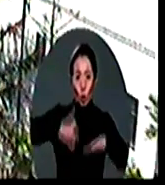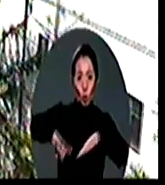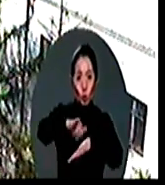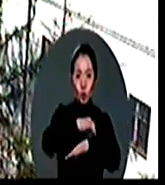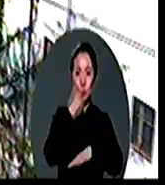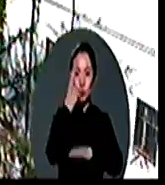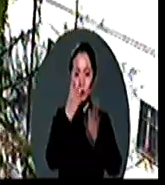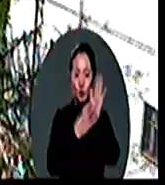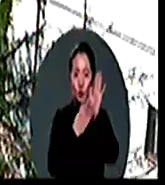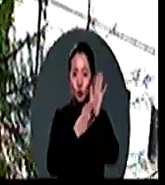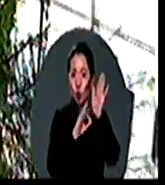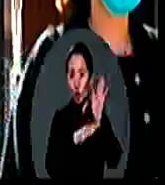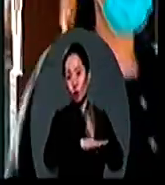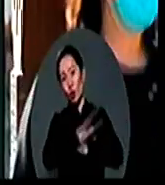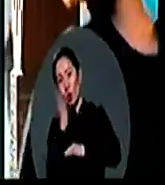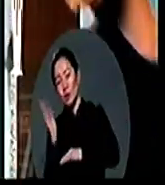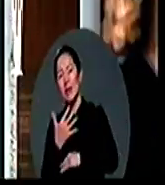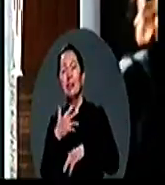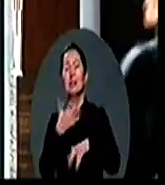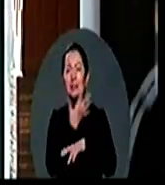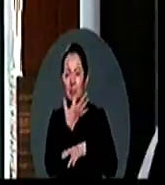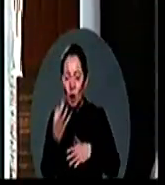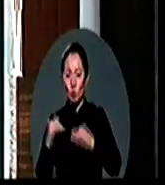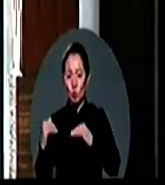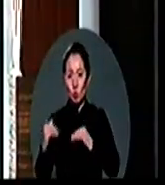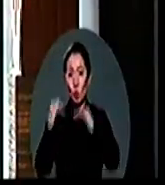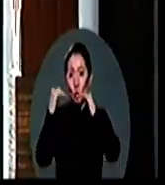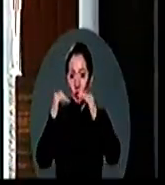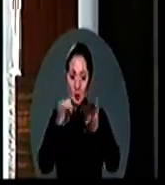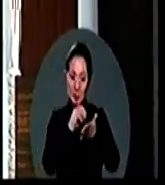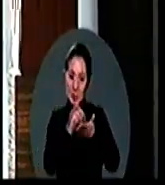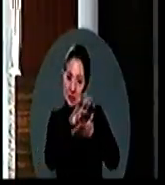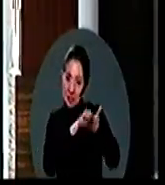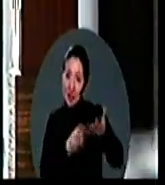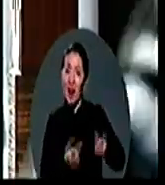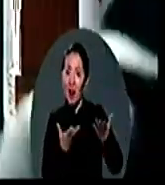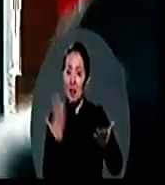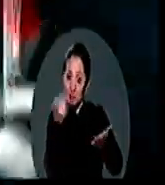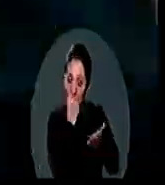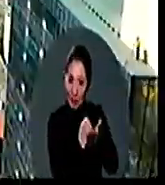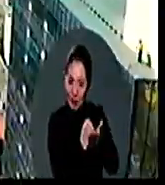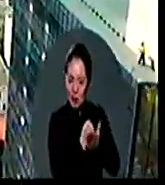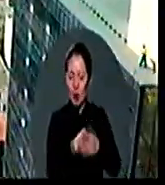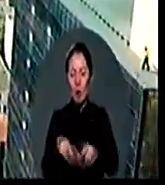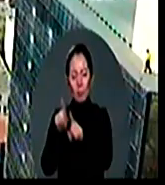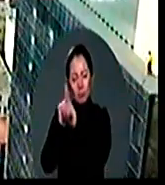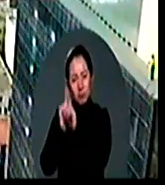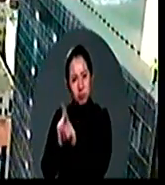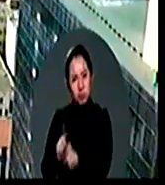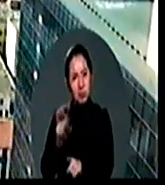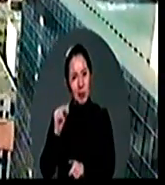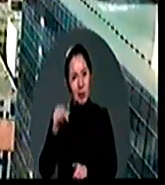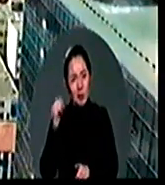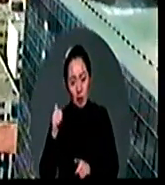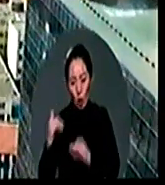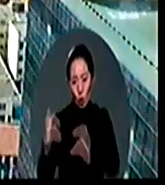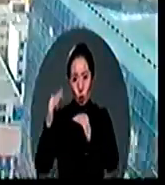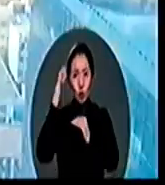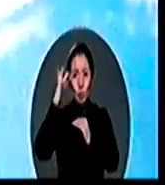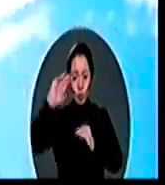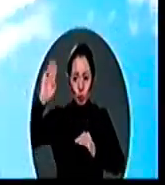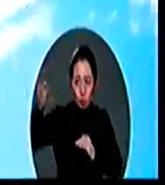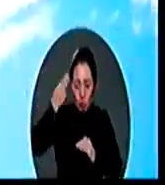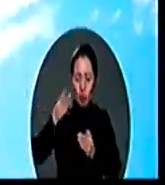Монгол Улс 1990 оноос хойш 500 гаруй хөгжлийн баримт бичгийг баталжээ. Гэвч хэрэгжүүлж чадсан тогтвортой, чанартай хөгжлийн